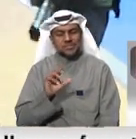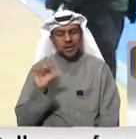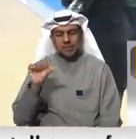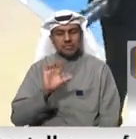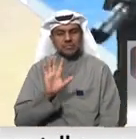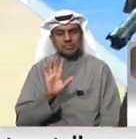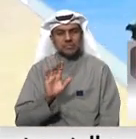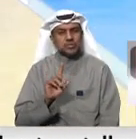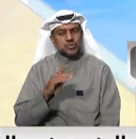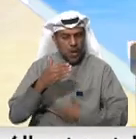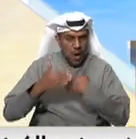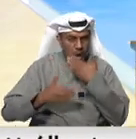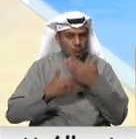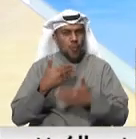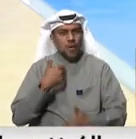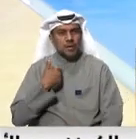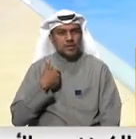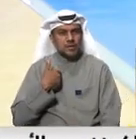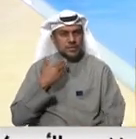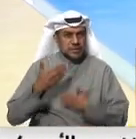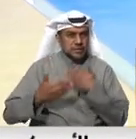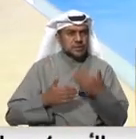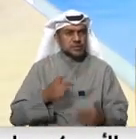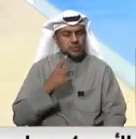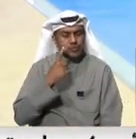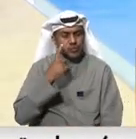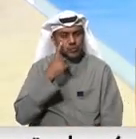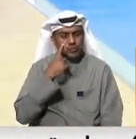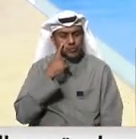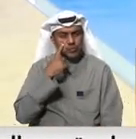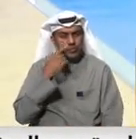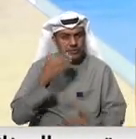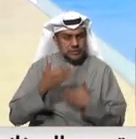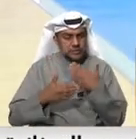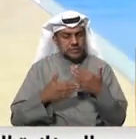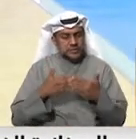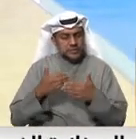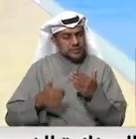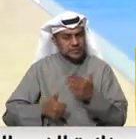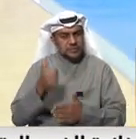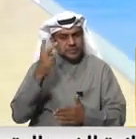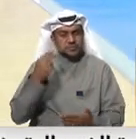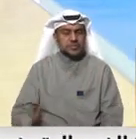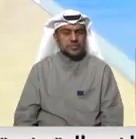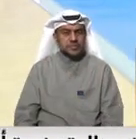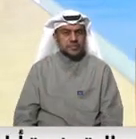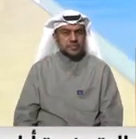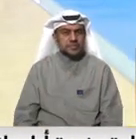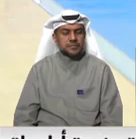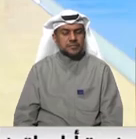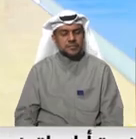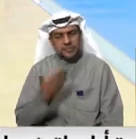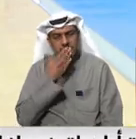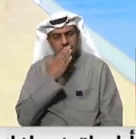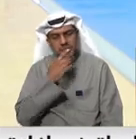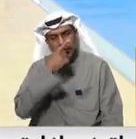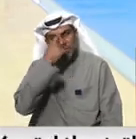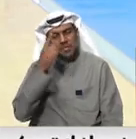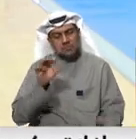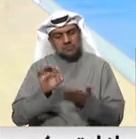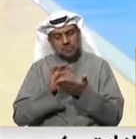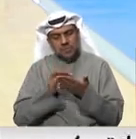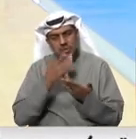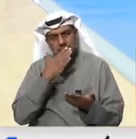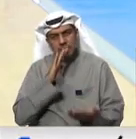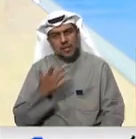قدرنا نعدل السكور كثر ما نقدر ونصلح اغلاط اللي سويناها طول المباراه الحمدلله يعني ما توفقنا يعني